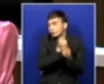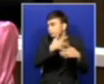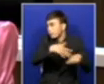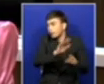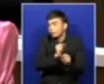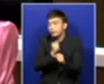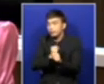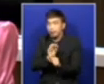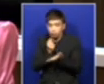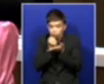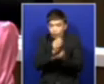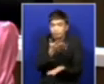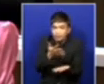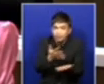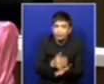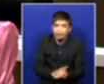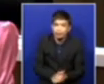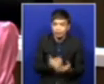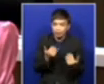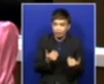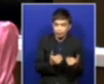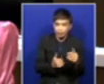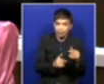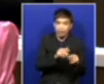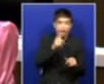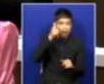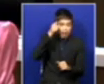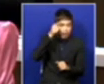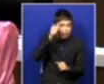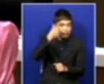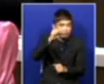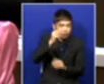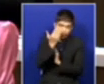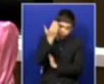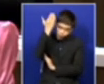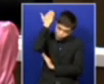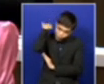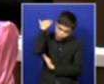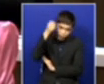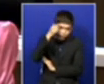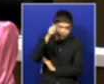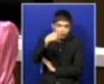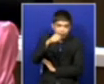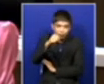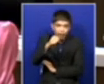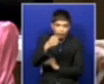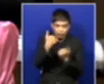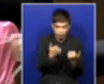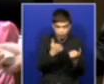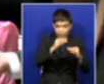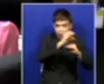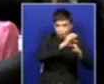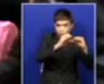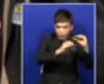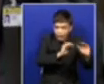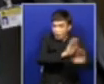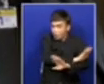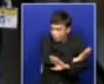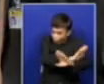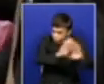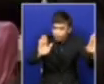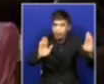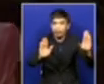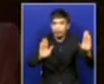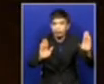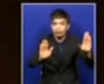19พฤษภาคมที่ผ่านมาครับวันนี้29 10วันที่แล้วครับเพิ่งยกเลิกโครงการนี้